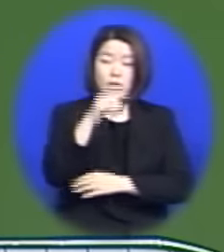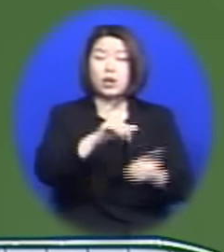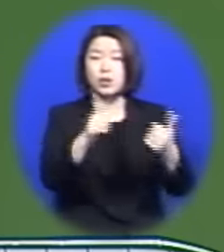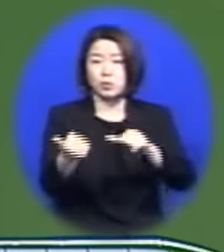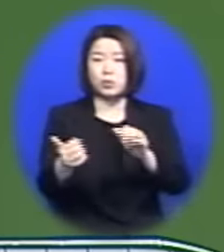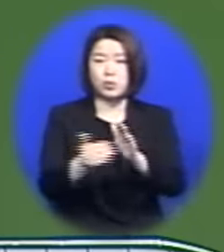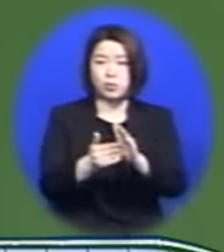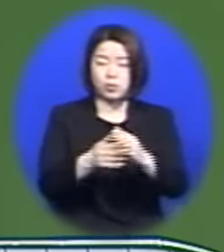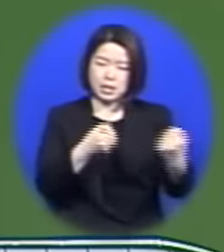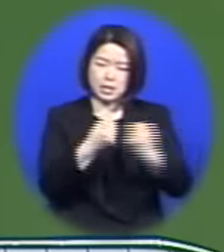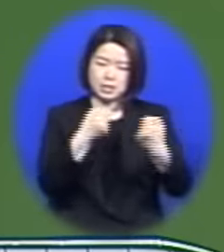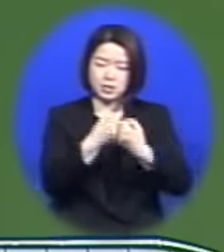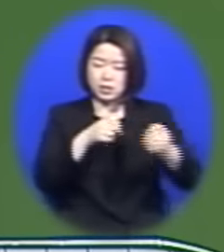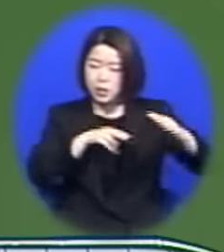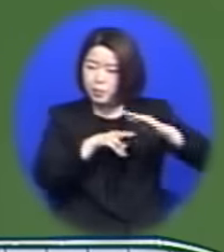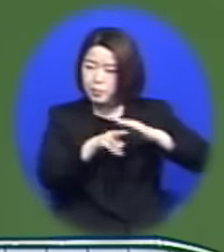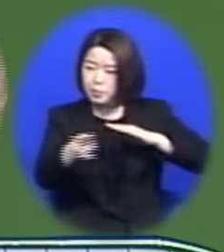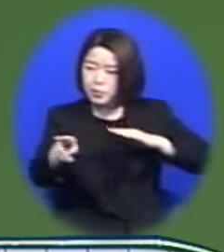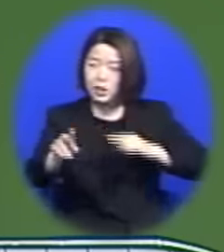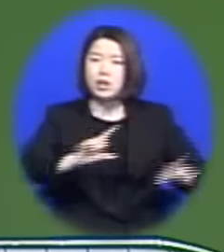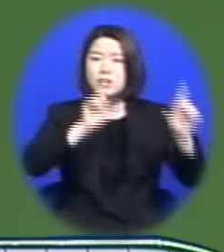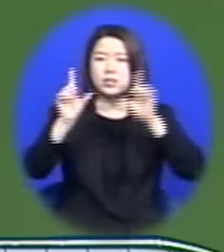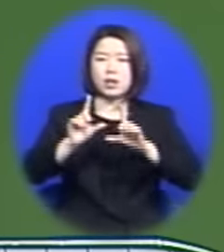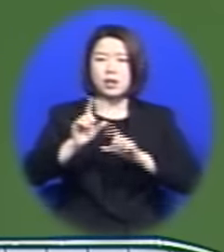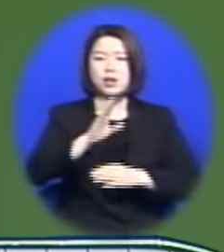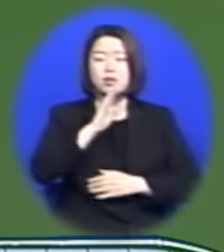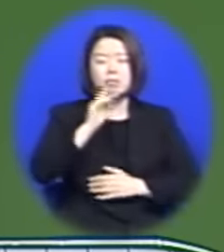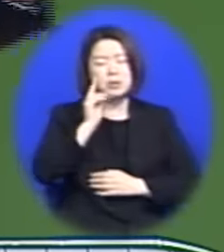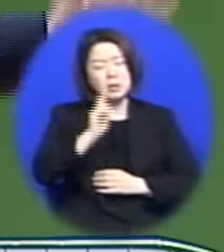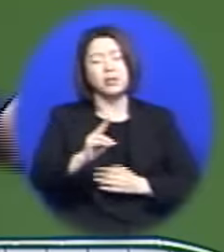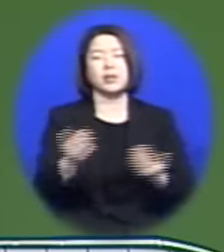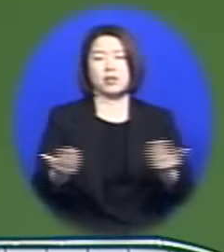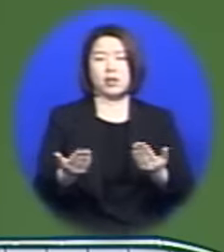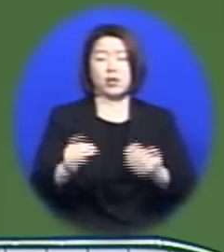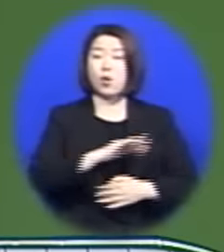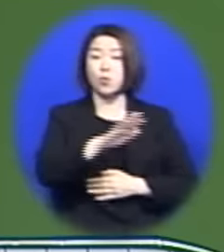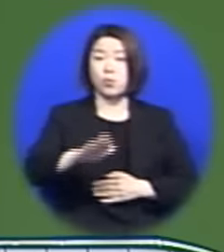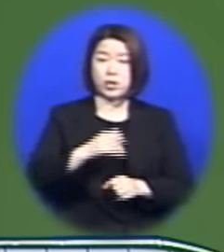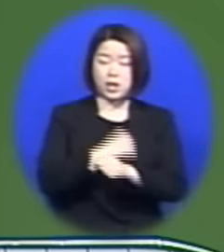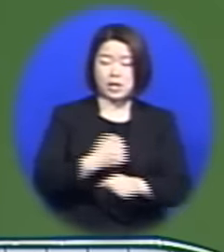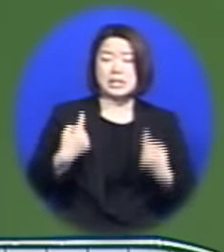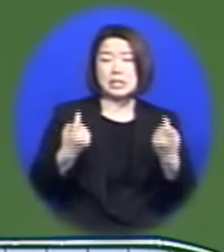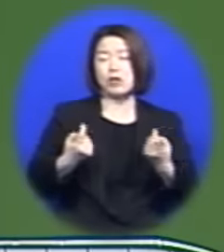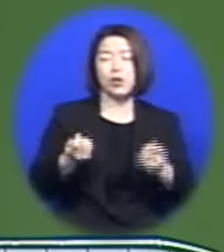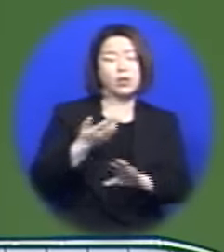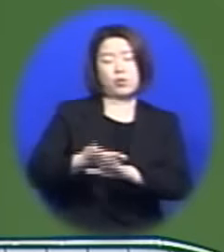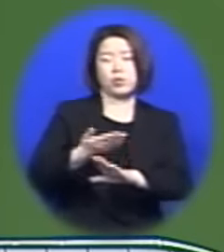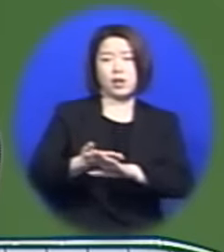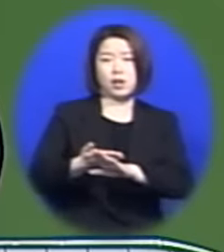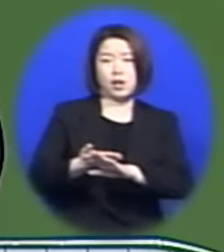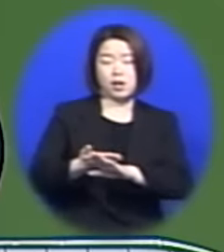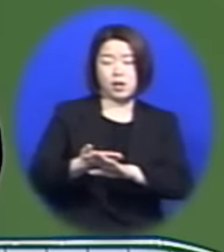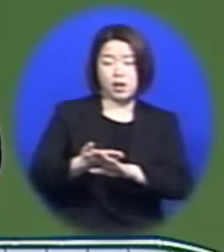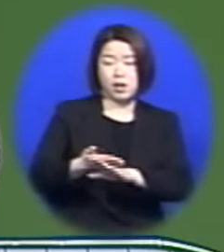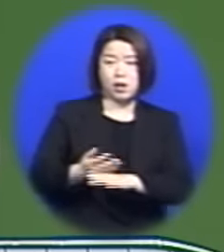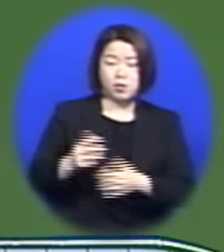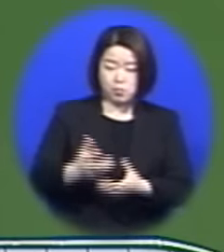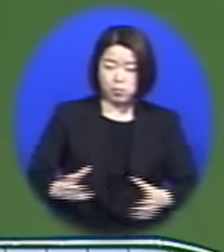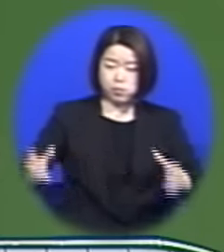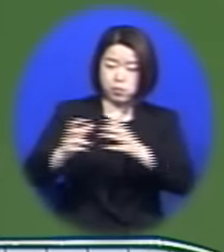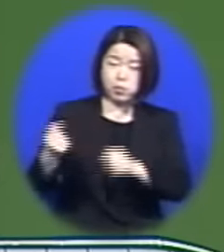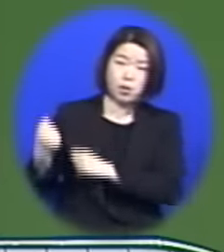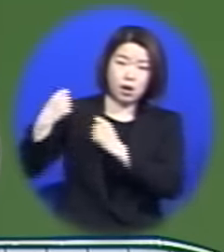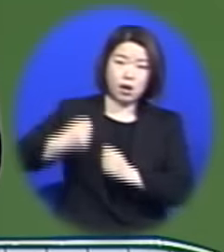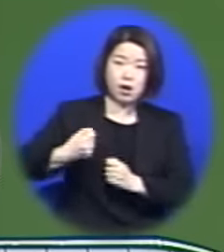전쟁 때 피난 생활이라는 것은 진짜 끔찍한 일입니다 우리가 하는 여행이 아니에요 보따리 하나 가지고